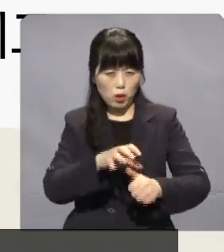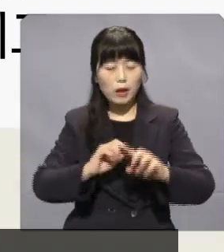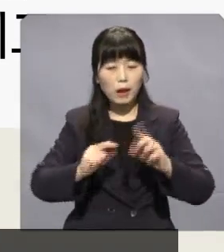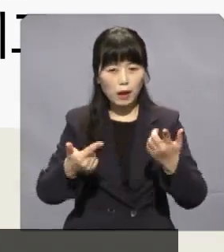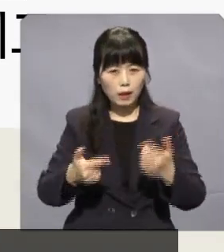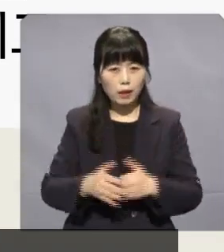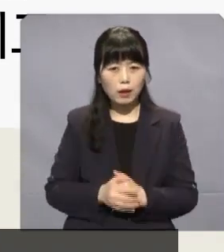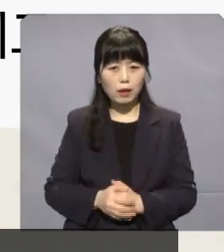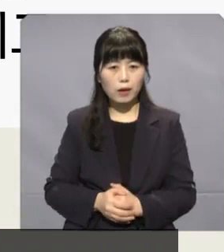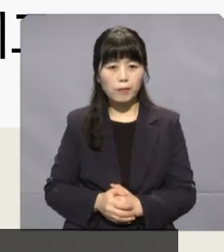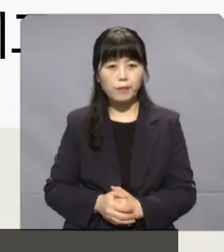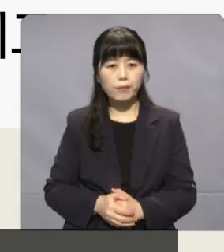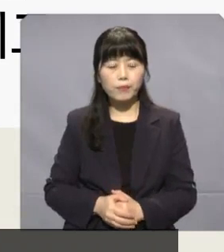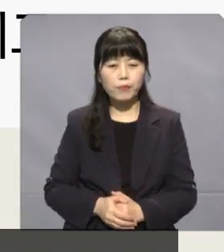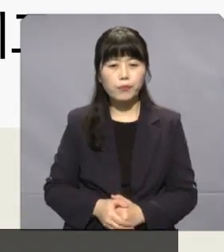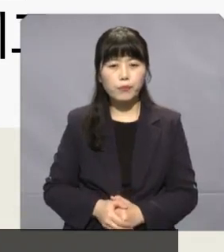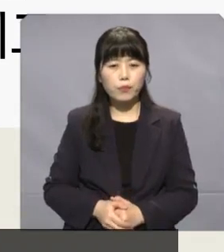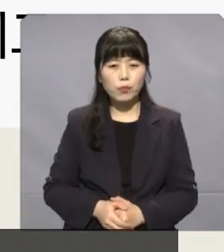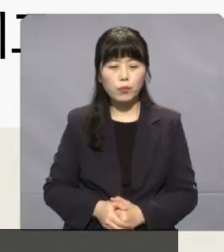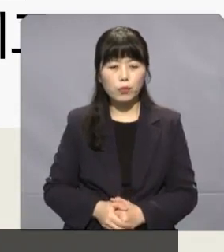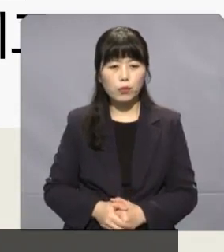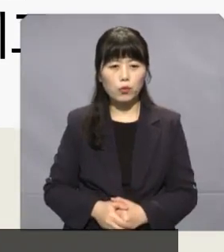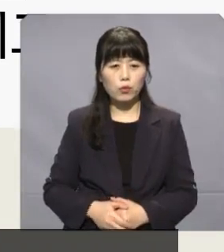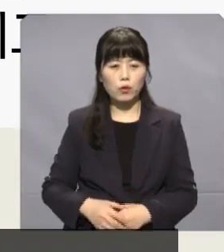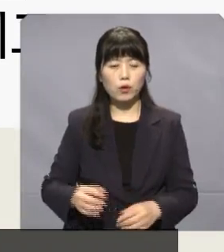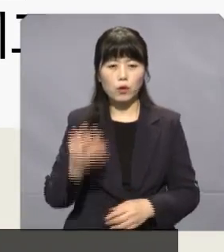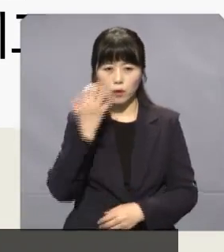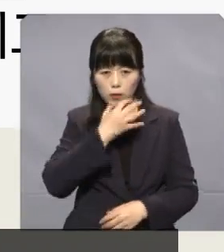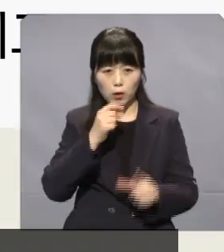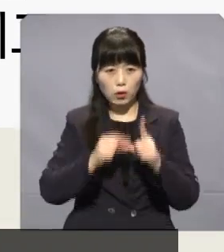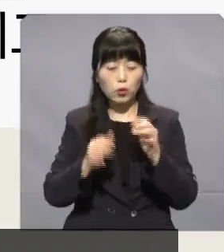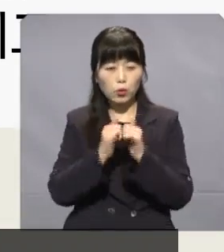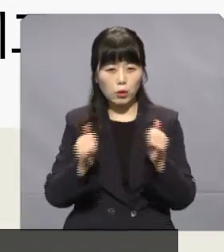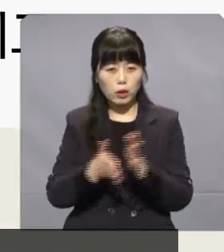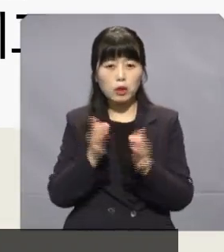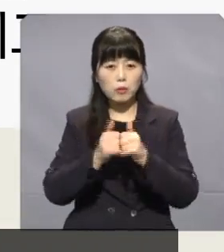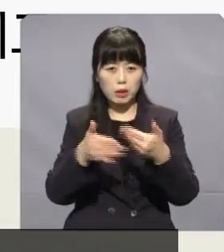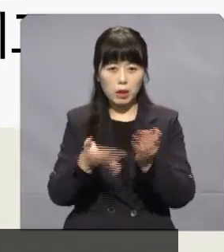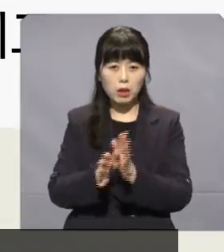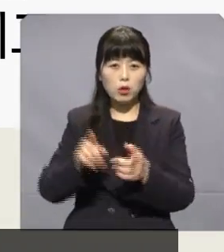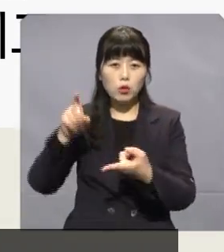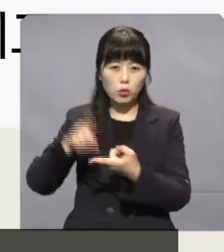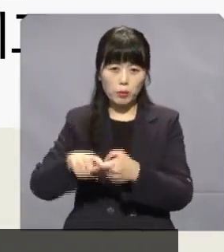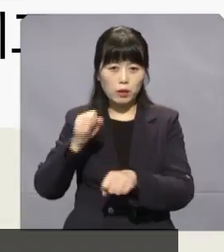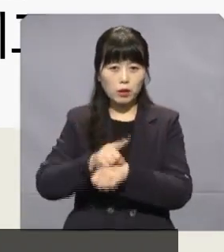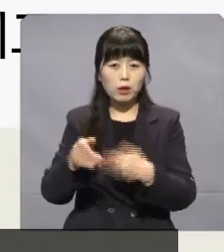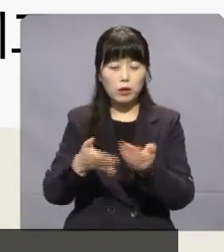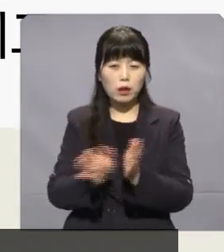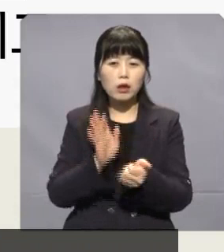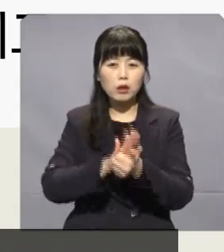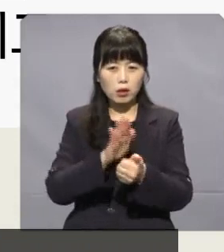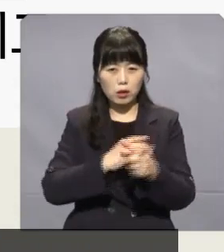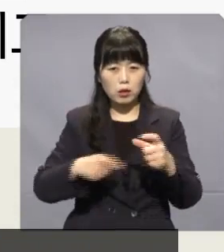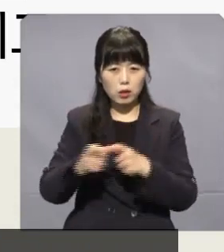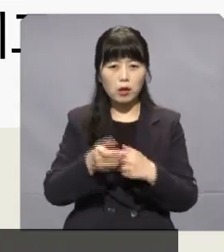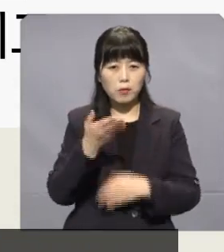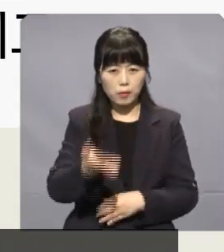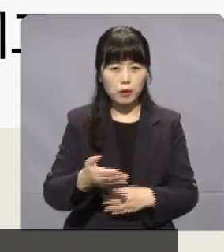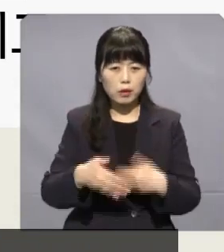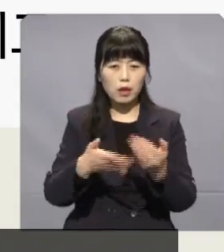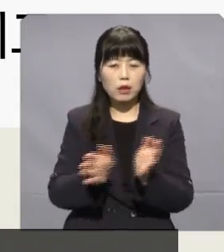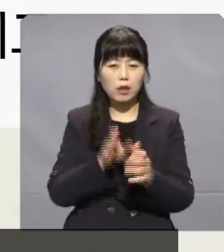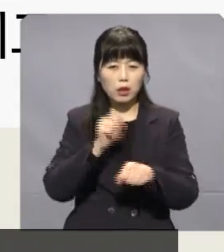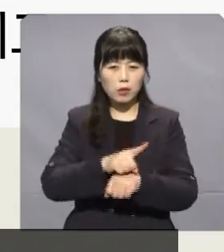아니냐 경실련의 입장이고요 성소수자 시민단체는 우파 성향단체가 지원을 더 받을 듯하다 단체